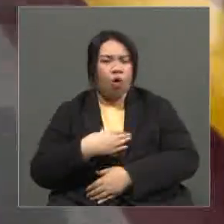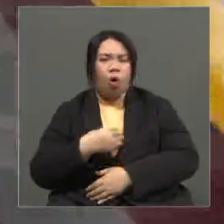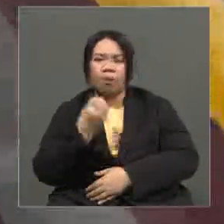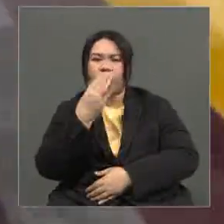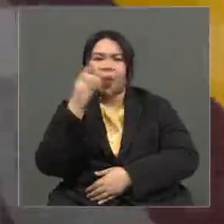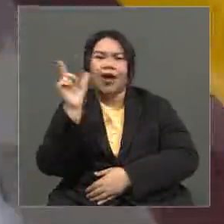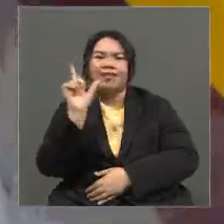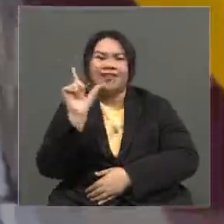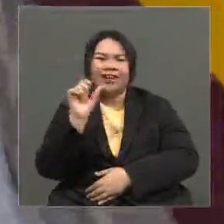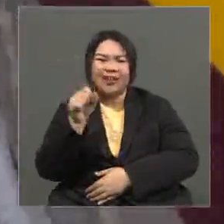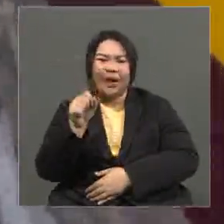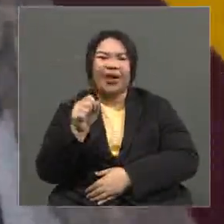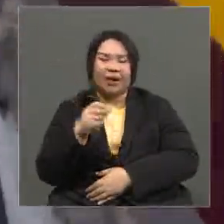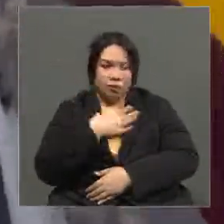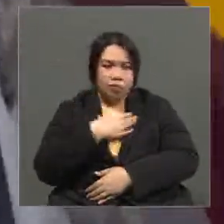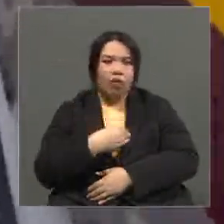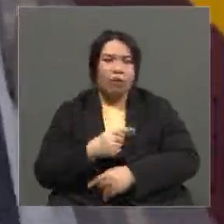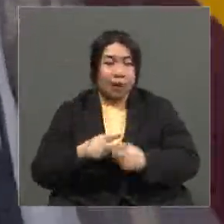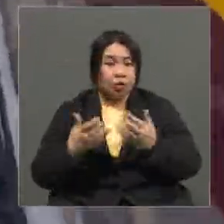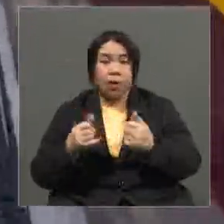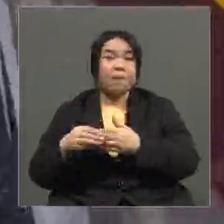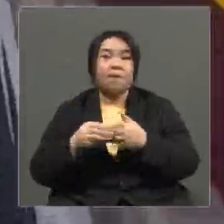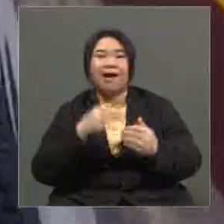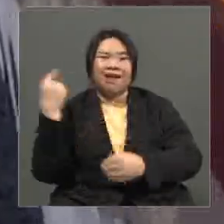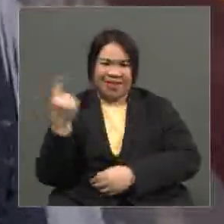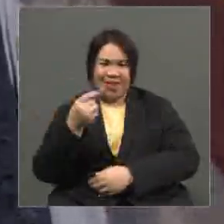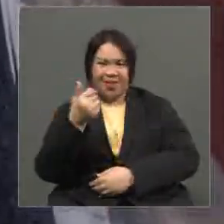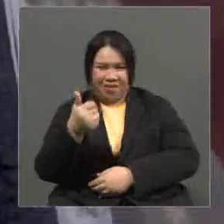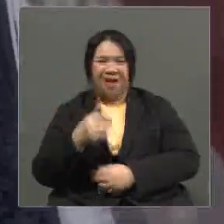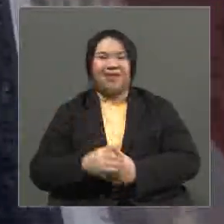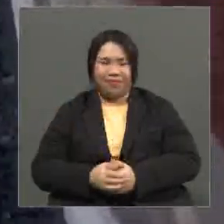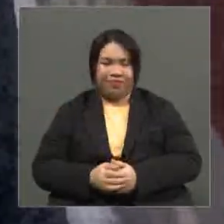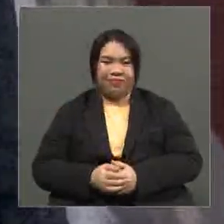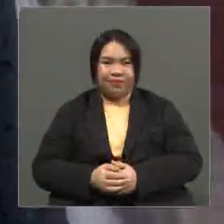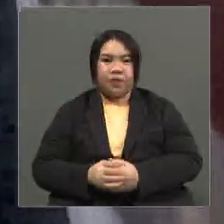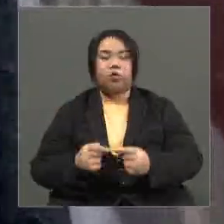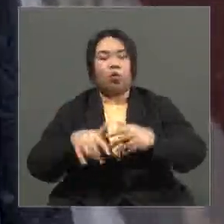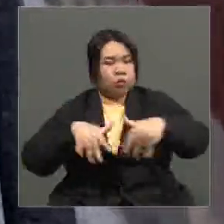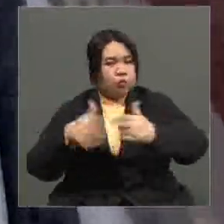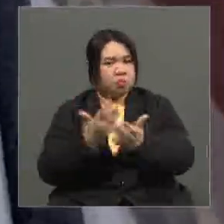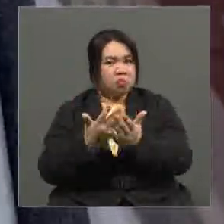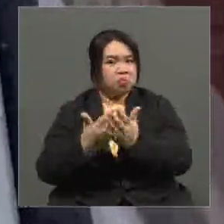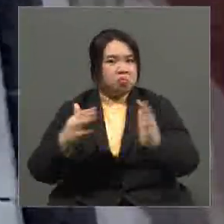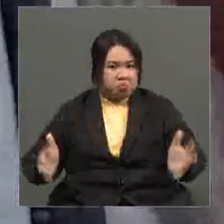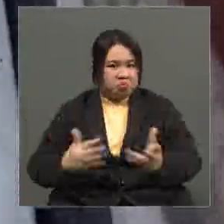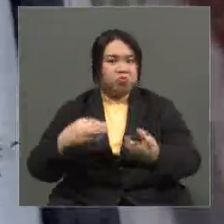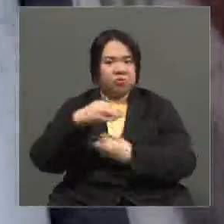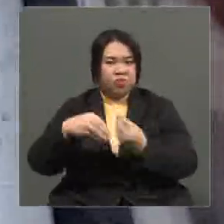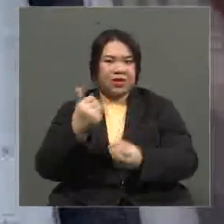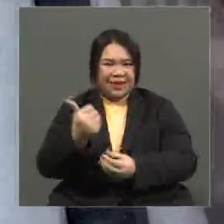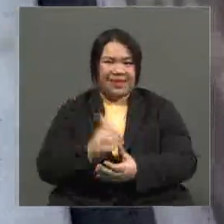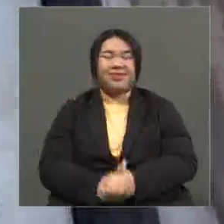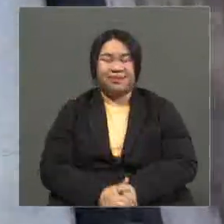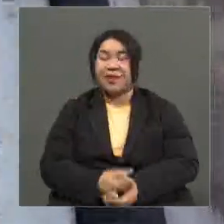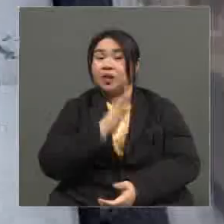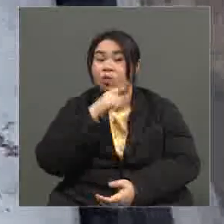ไงเพื่อนปราสักชลสิทธิ์ใช่มั้ยครับใชค่ะใช่ค่ะอันนี้ก็ถือว่าเป็นการกระตุ้นเศรษฐกิจภายในพื้นที่ภายในชุมชนด้วยนะคะสำหรับนักท่องเที่ยวที่